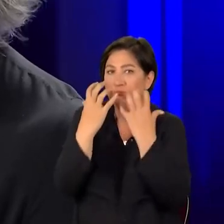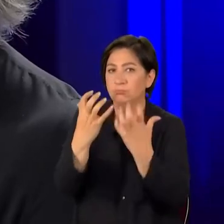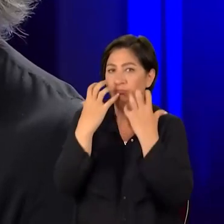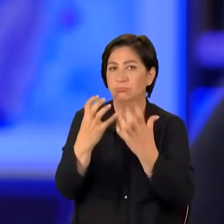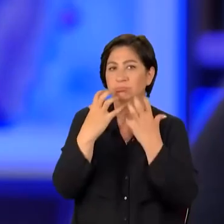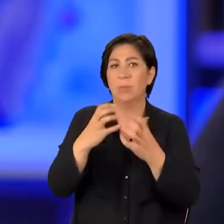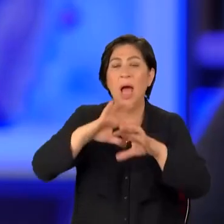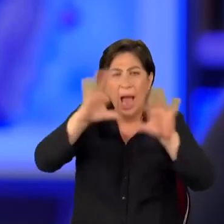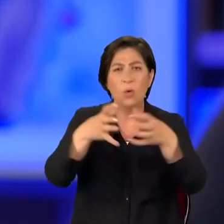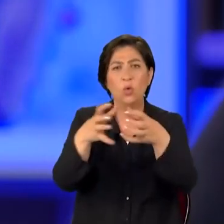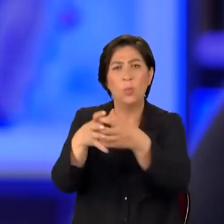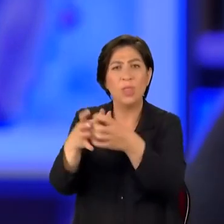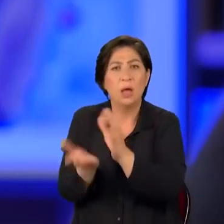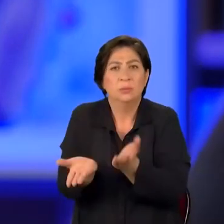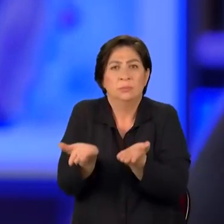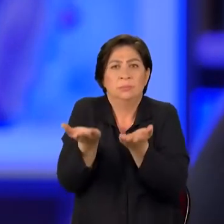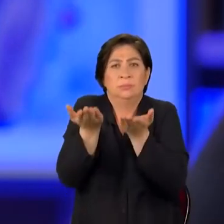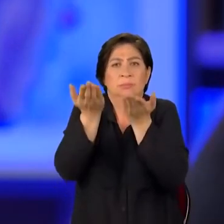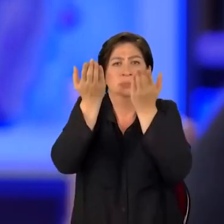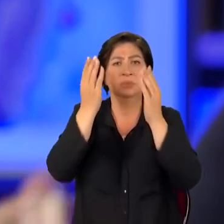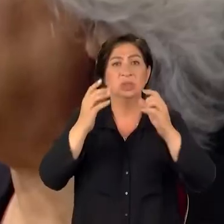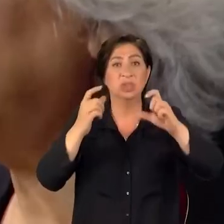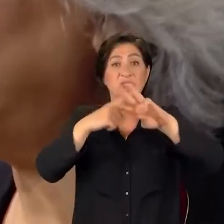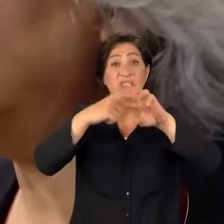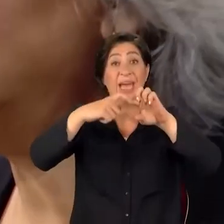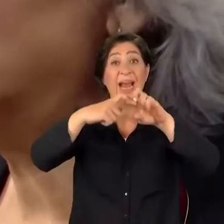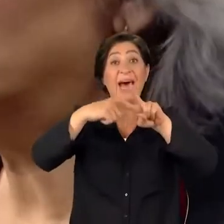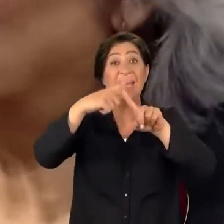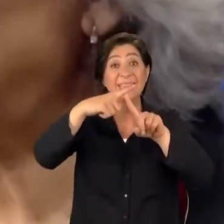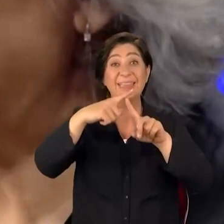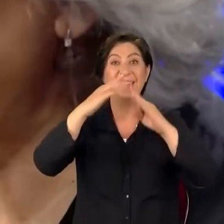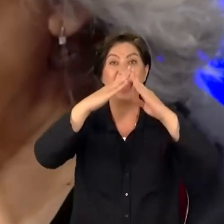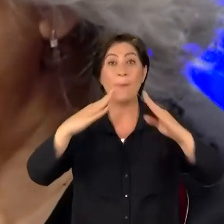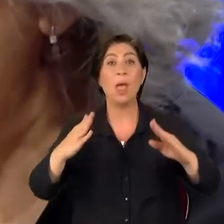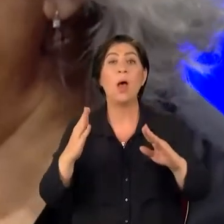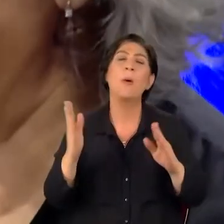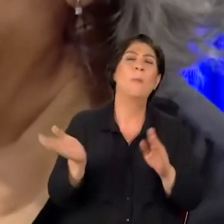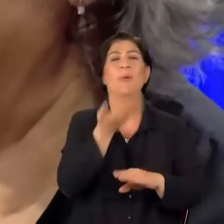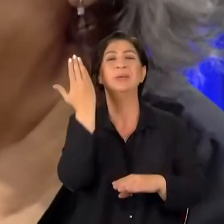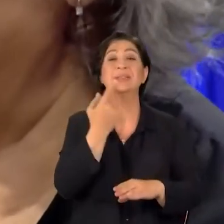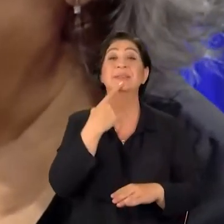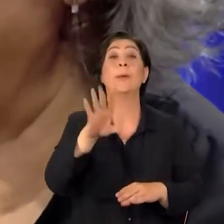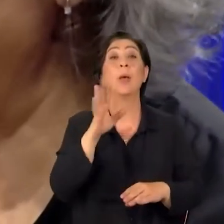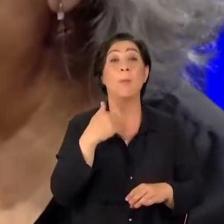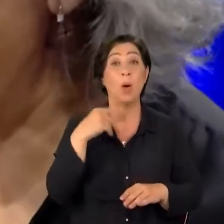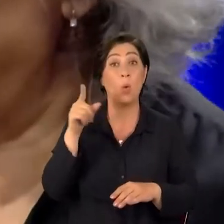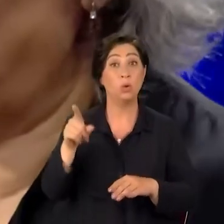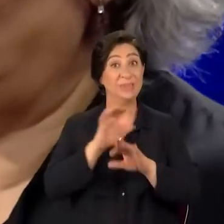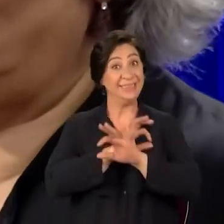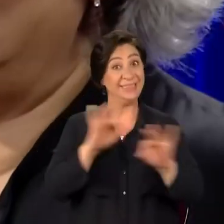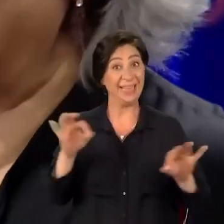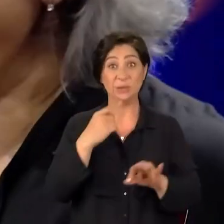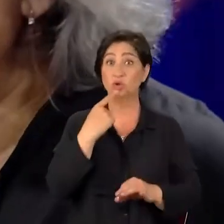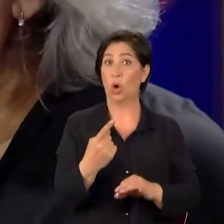bir biçimde her grupta da artmaya başladı. Cerat Tepe'yi boş geçmeyin derken Bekir Hoca, ben